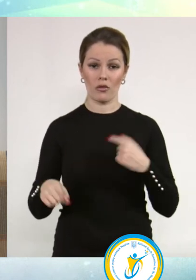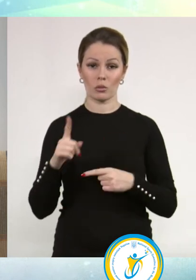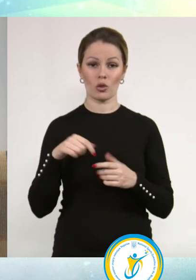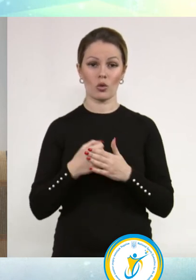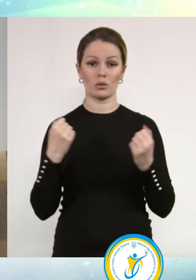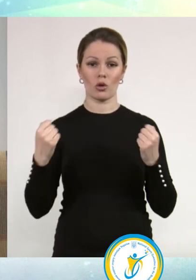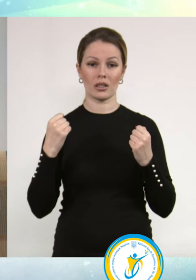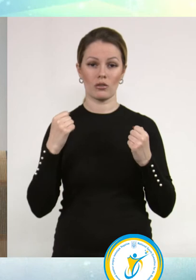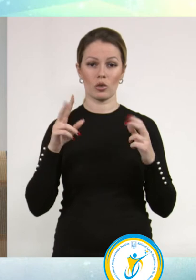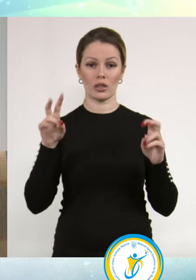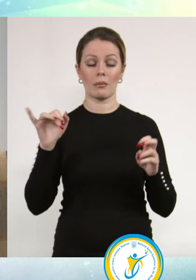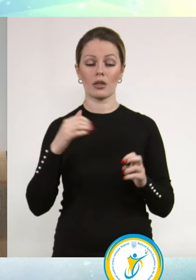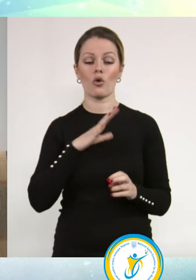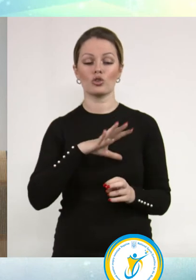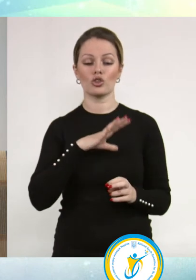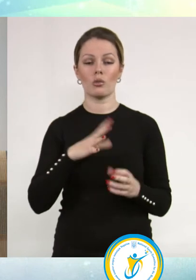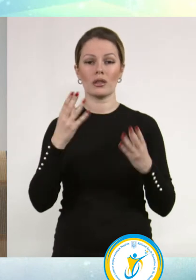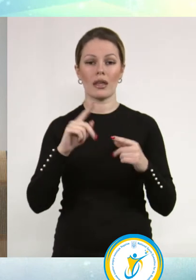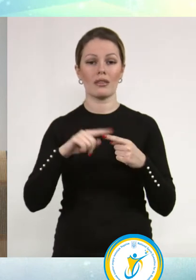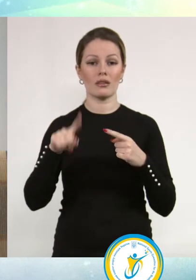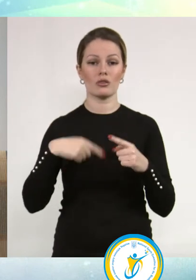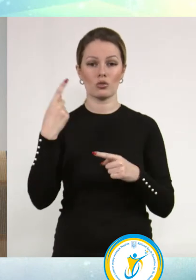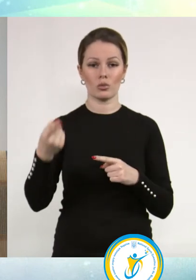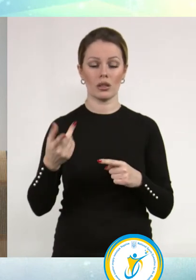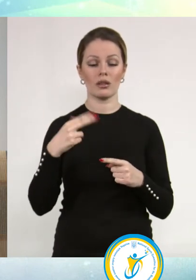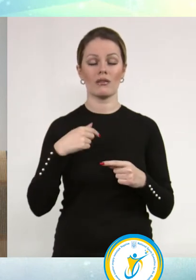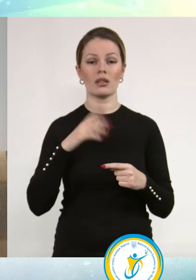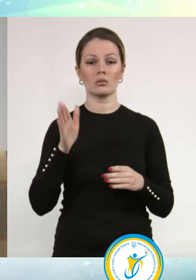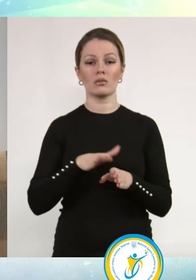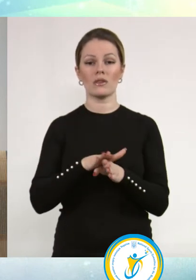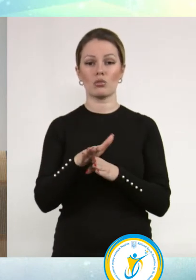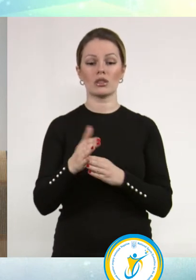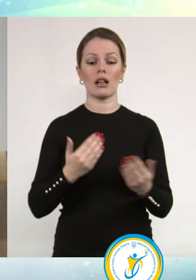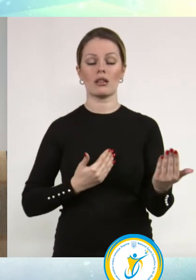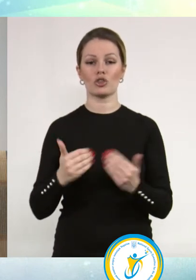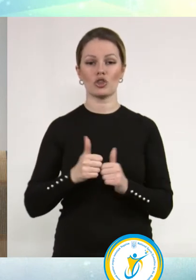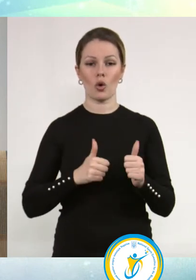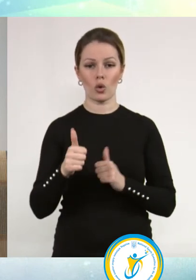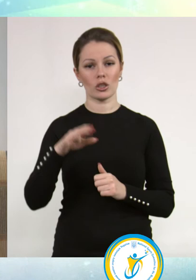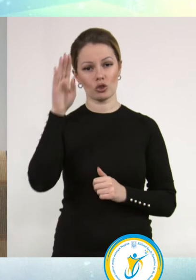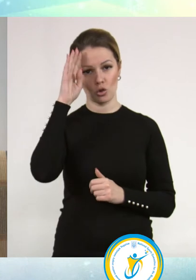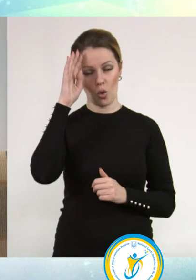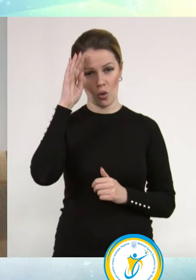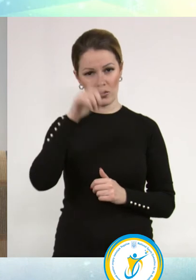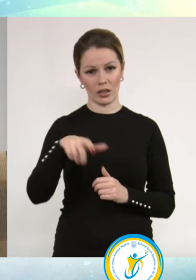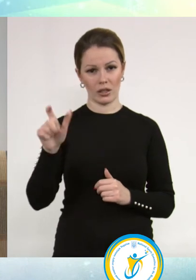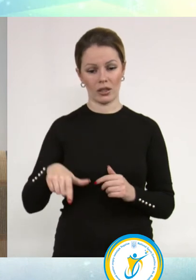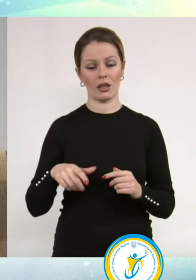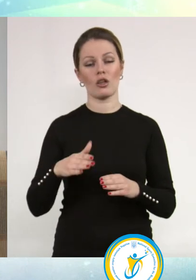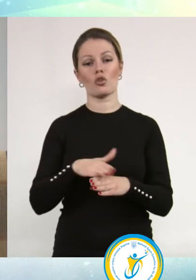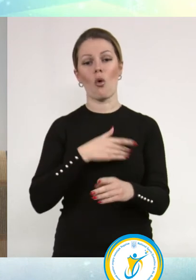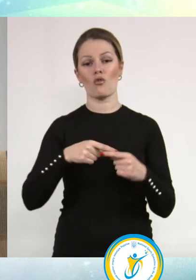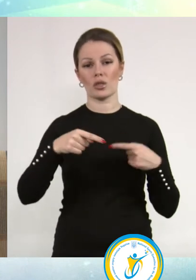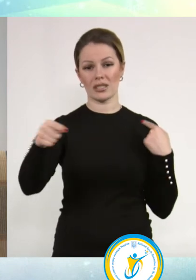теми і, безперечно, очікуємо вже день наступний, де в нас відбудуться і лижні гонки, чоловіки на довгу дистанцію,